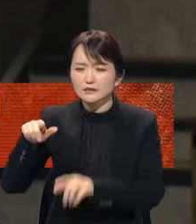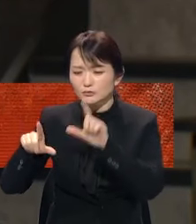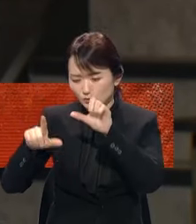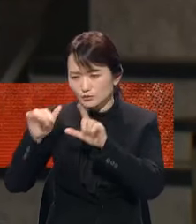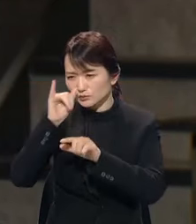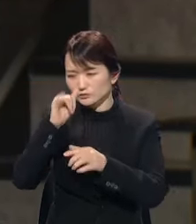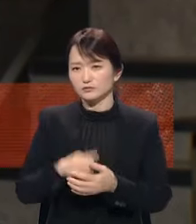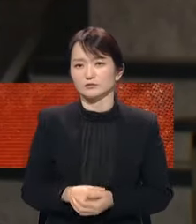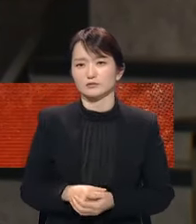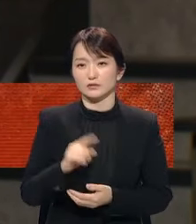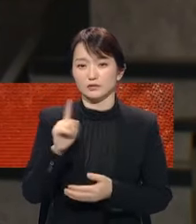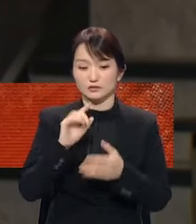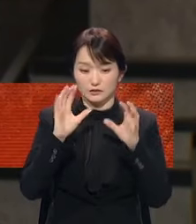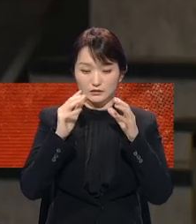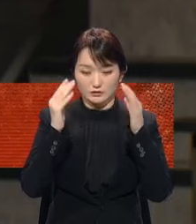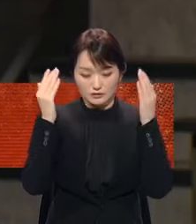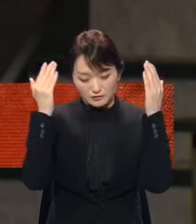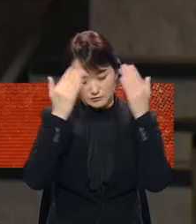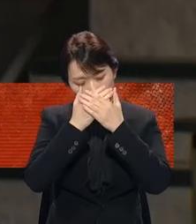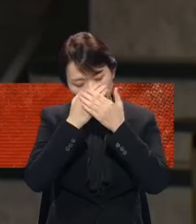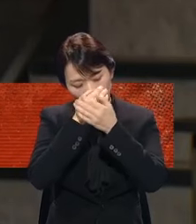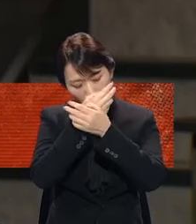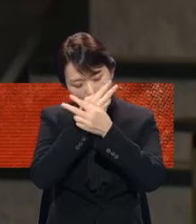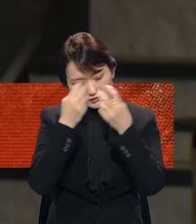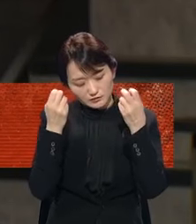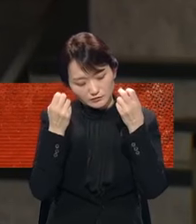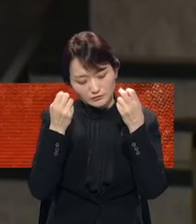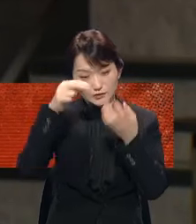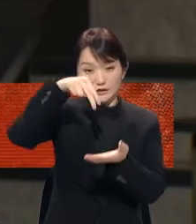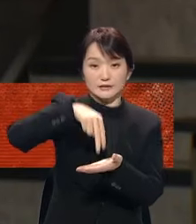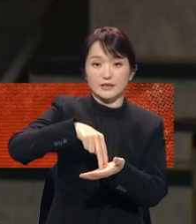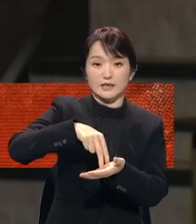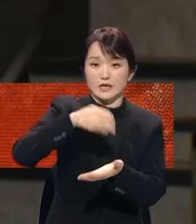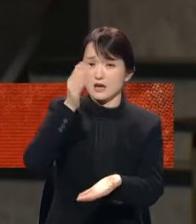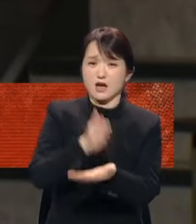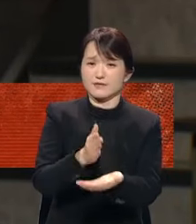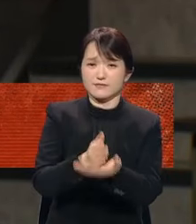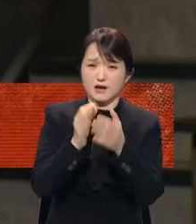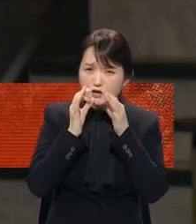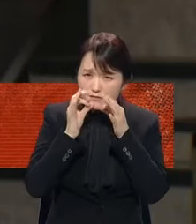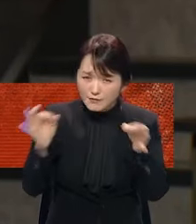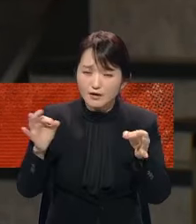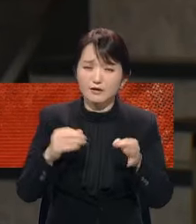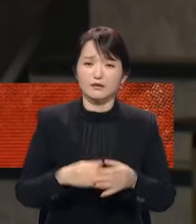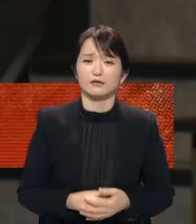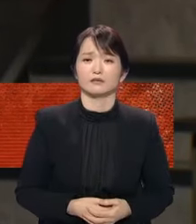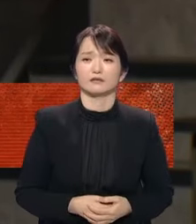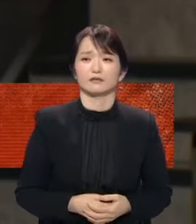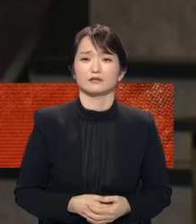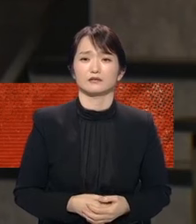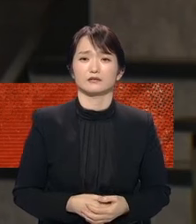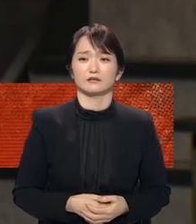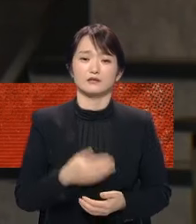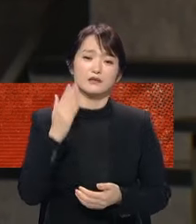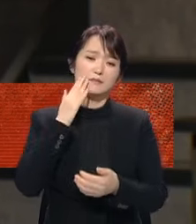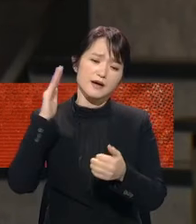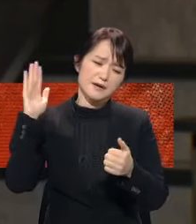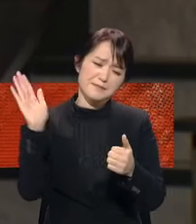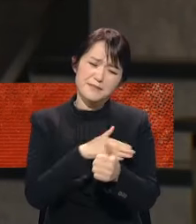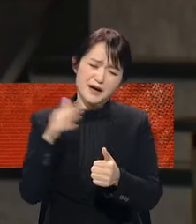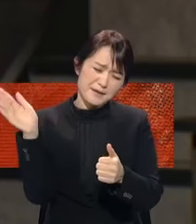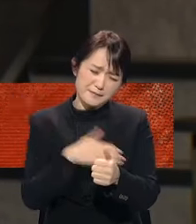밤중에 자다가 벌떡 일어나서 뭐 하지 마 이렇게 막 고함을 지르는 거 그런 어떤 트라우마. 심지어는 뺨을